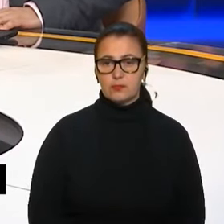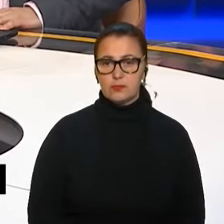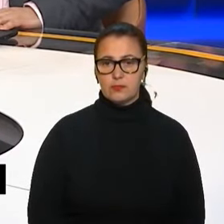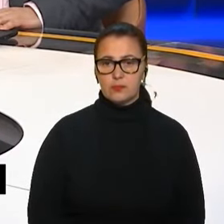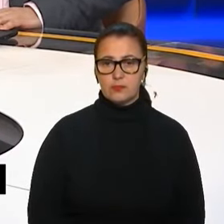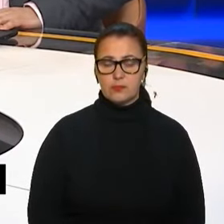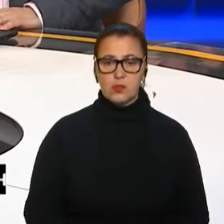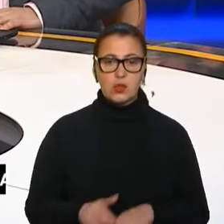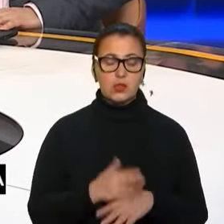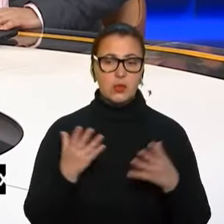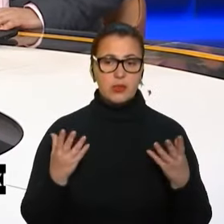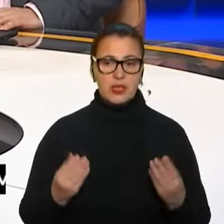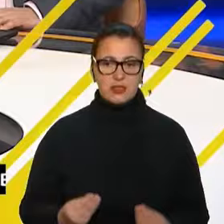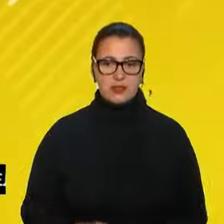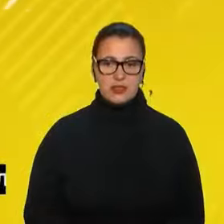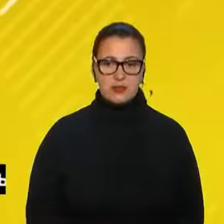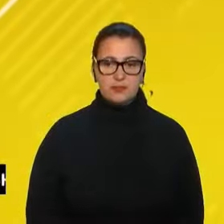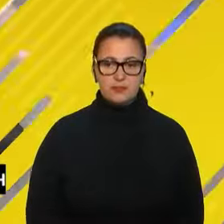Добрий день.